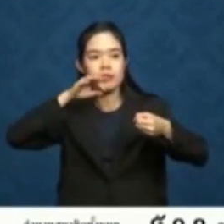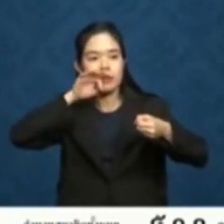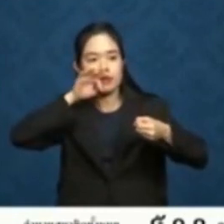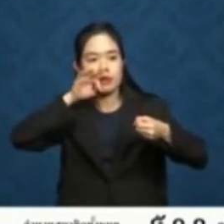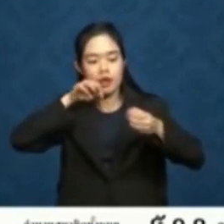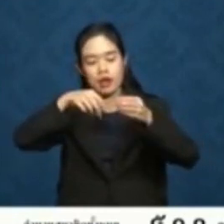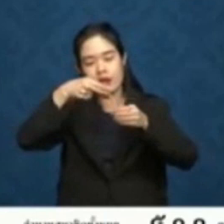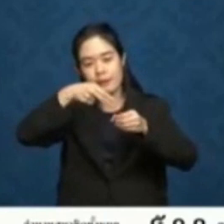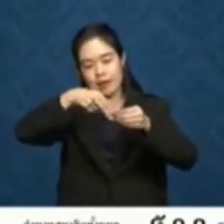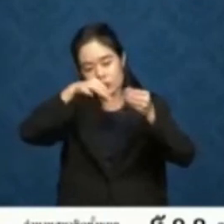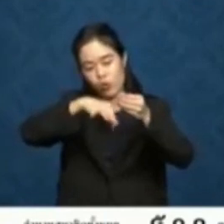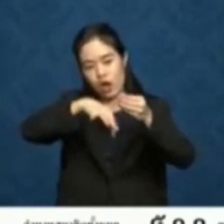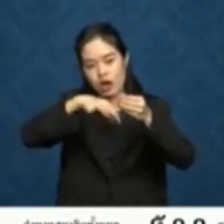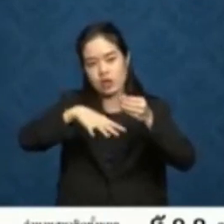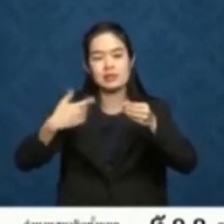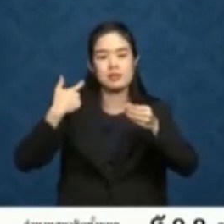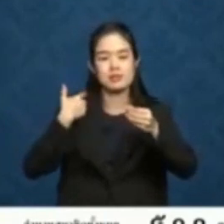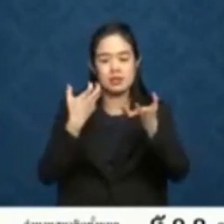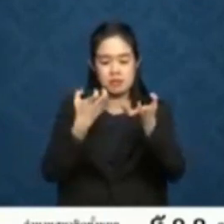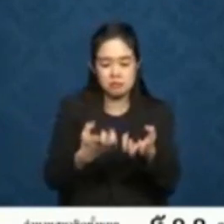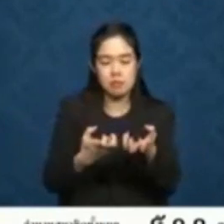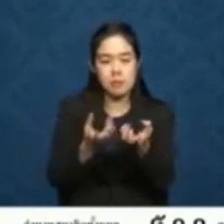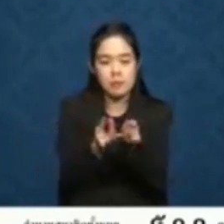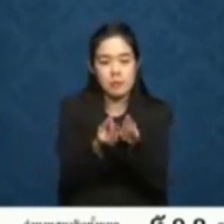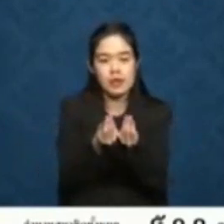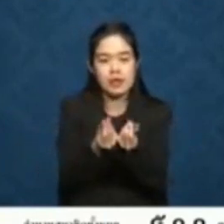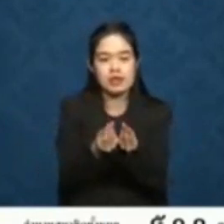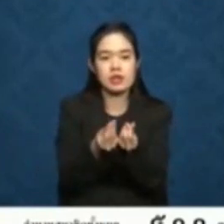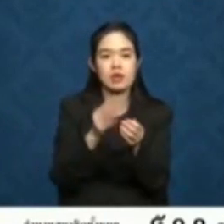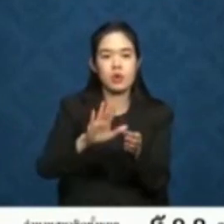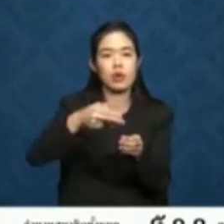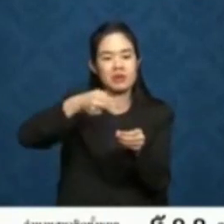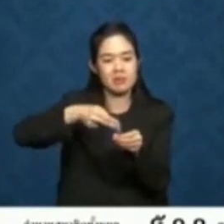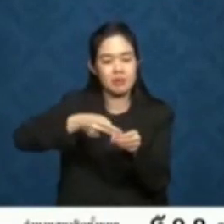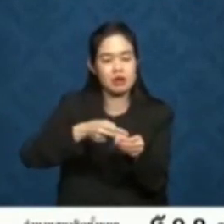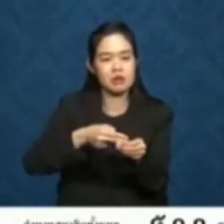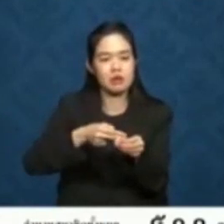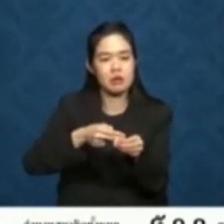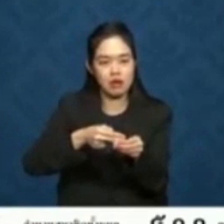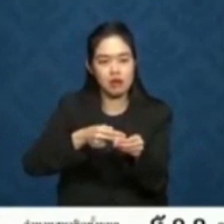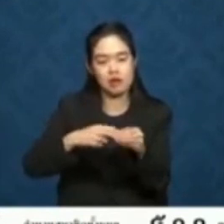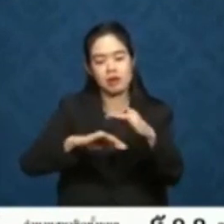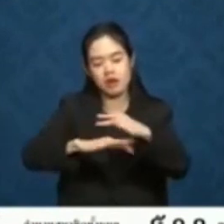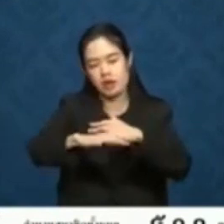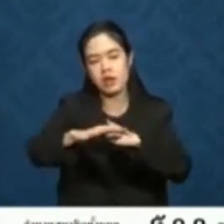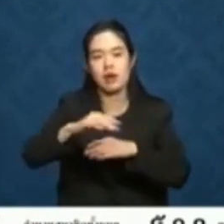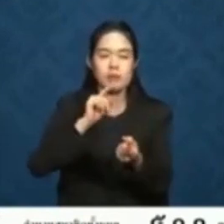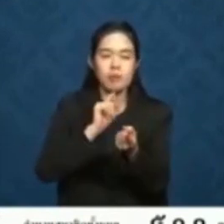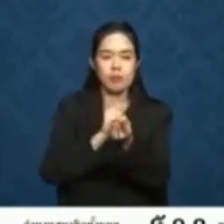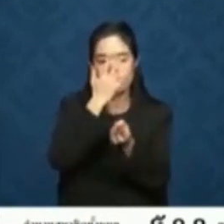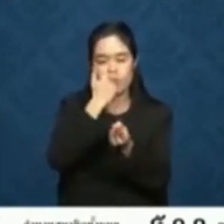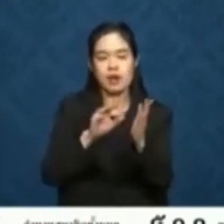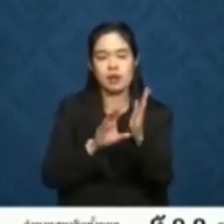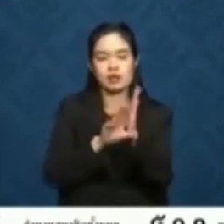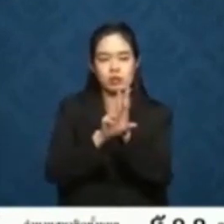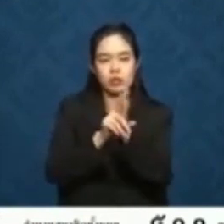อีก 45,000 ลิตรและพบก้อนน้ำมันดินอีก11ครั้งครับทั้งนี้ครับจากการติดตามตรวจสอบพบว่าจังหวัดระย